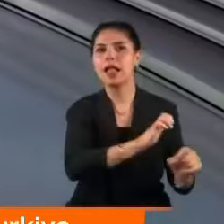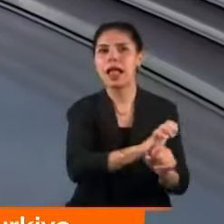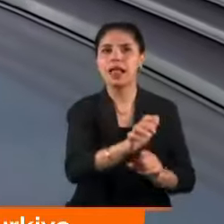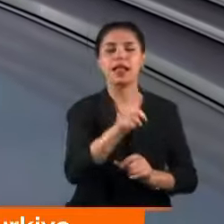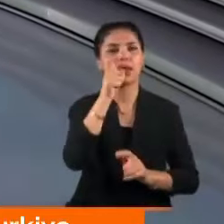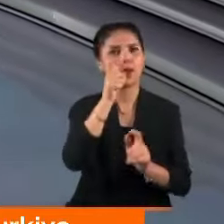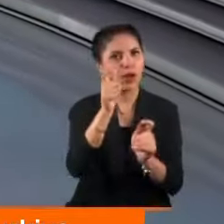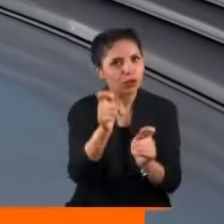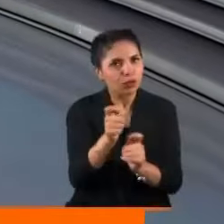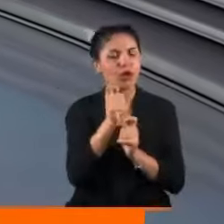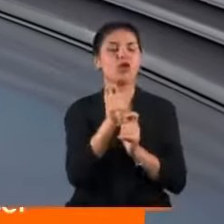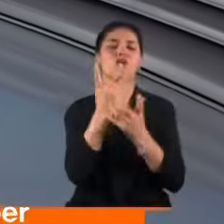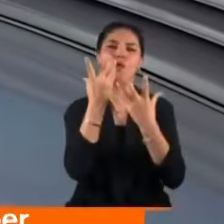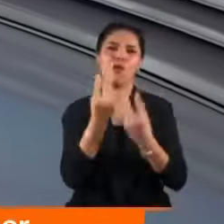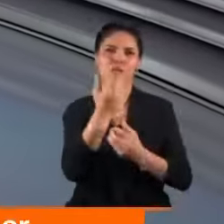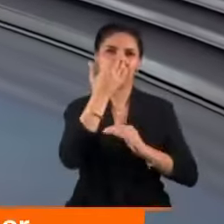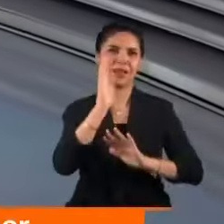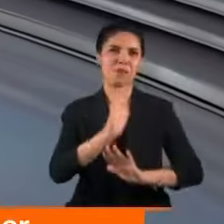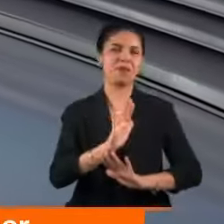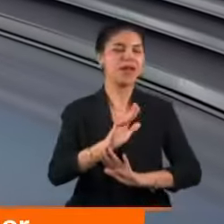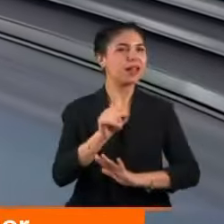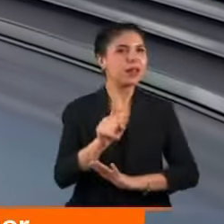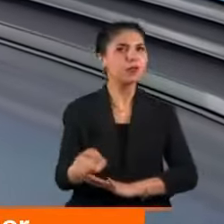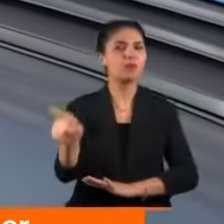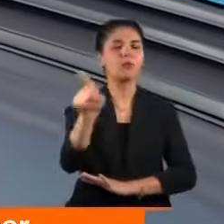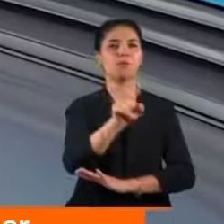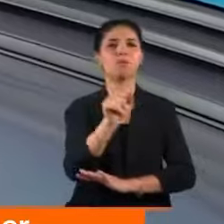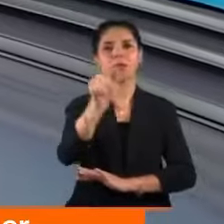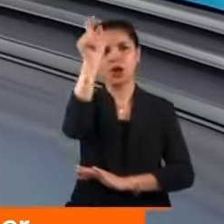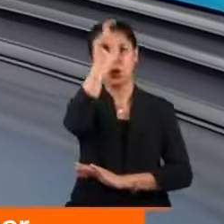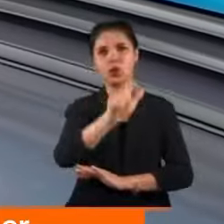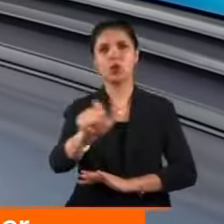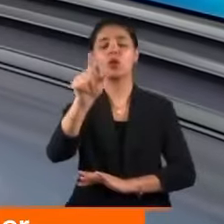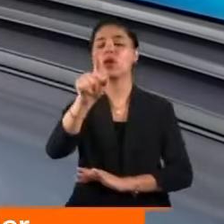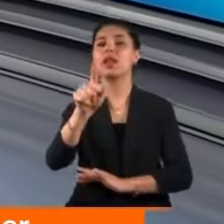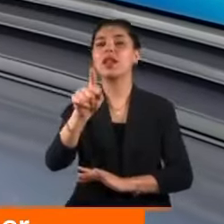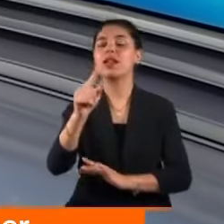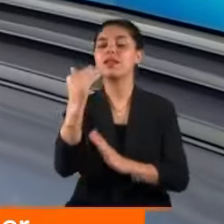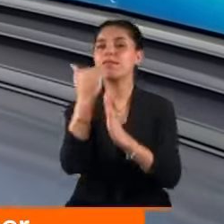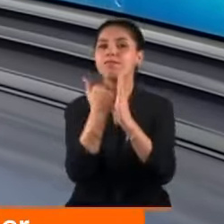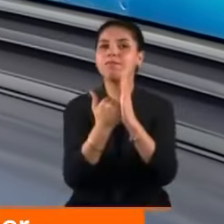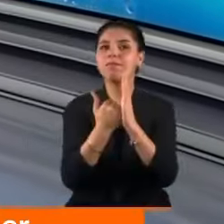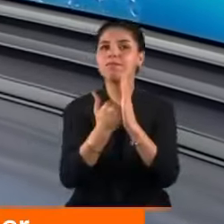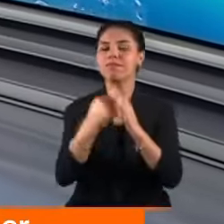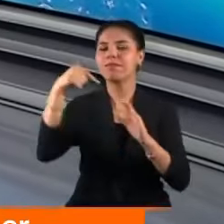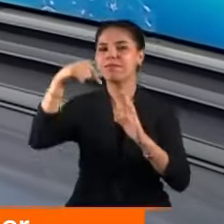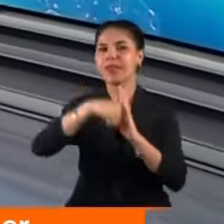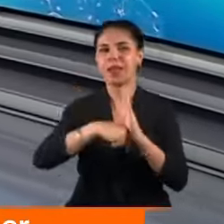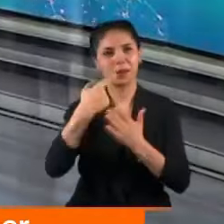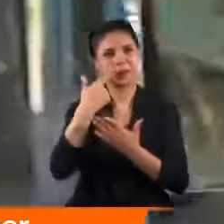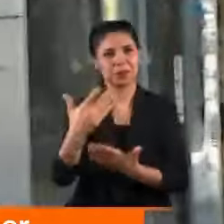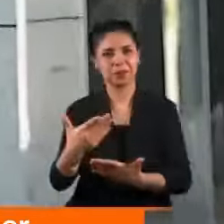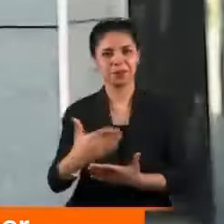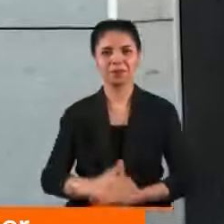da bir vurgu yapması bekleniyor, güçlü bir vurgu. İşte Türkiye'nin çantasındaki kritik başlıklar.